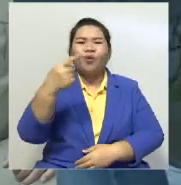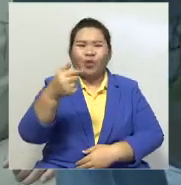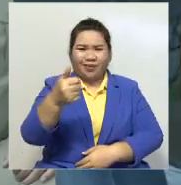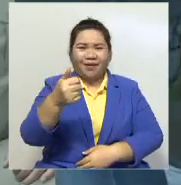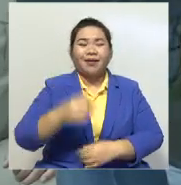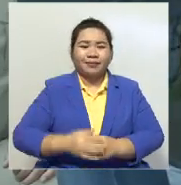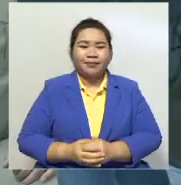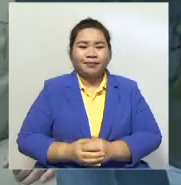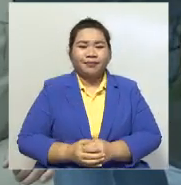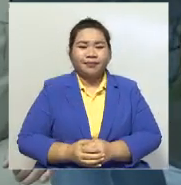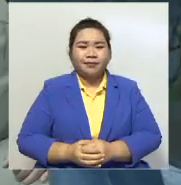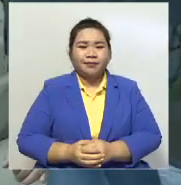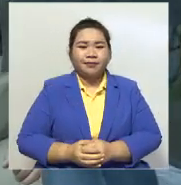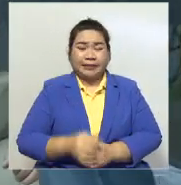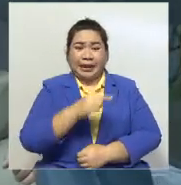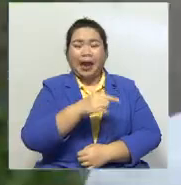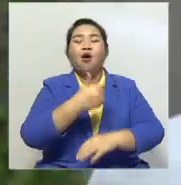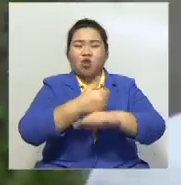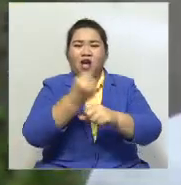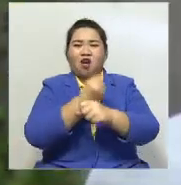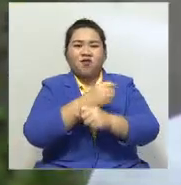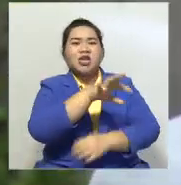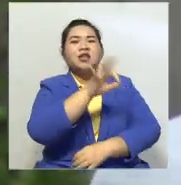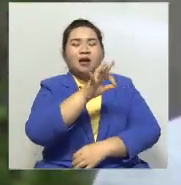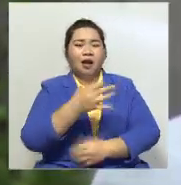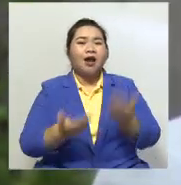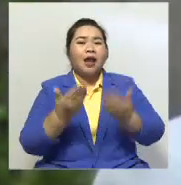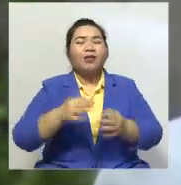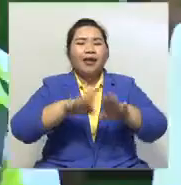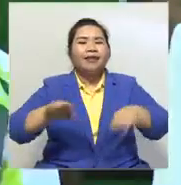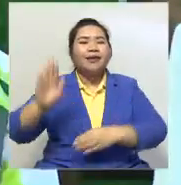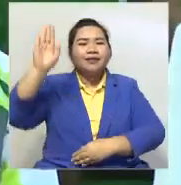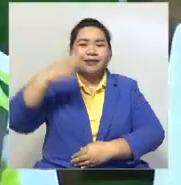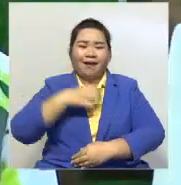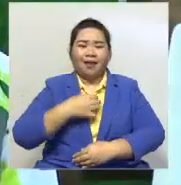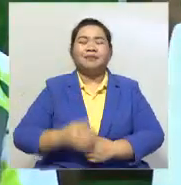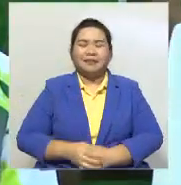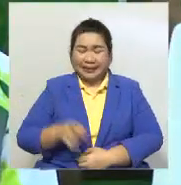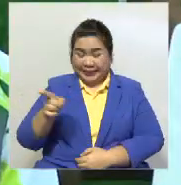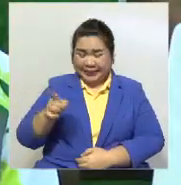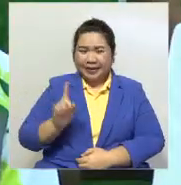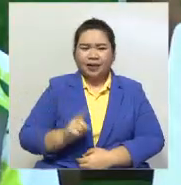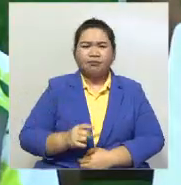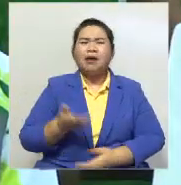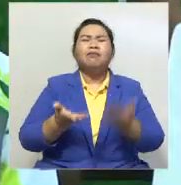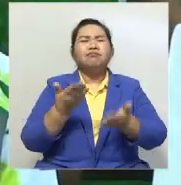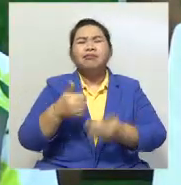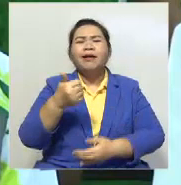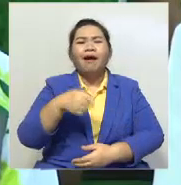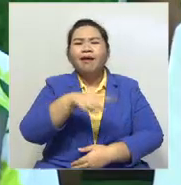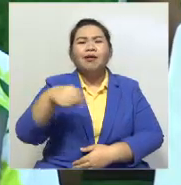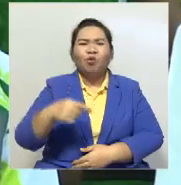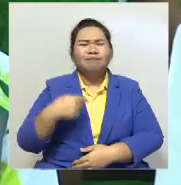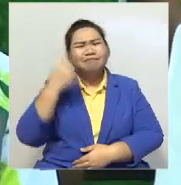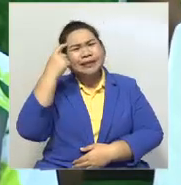ยให้เอกได้เป็นผู้คัดเลือกเอาตามความสมัครใจนะ ครับ ทุกคนก็บอกว่าใครออกก่อนก็ได้พี่ไ